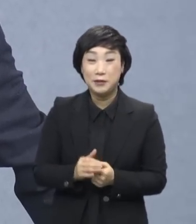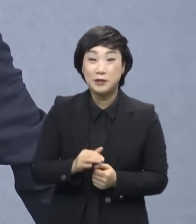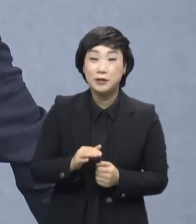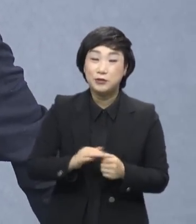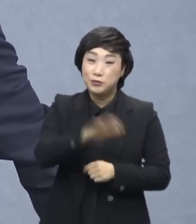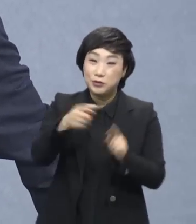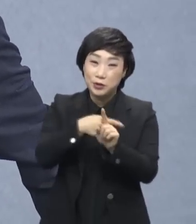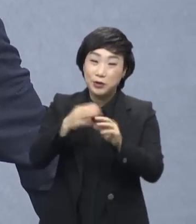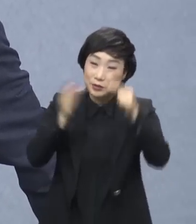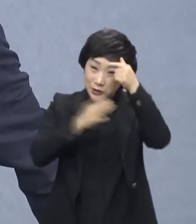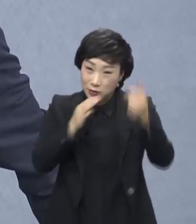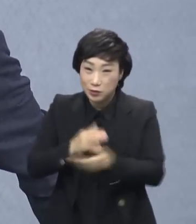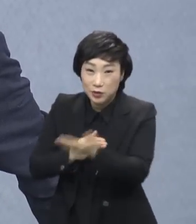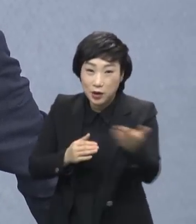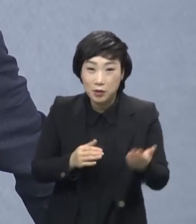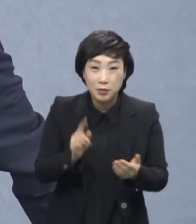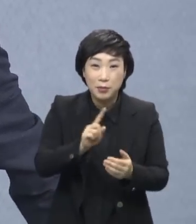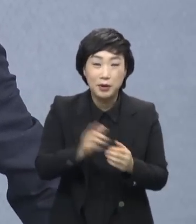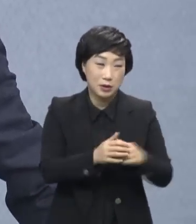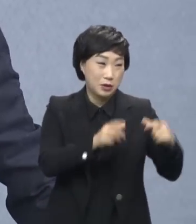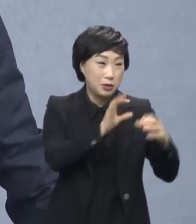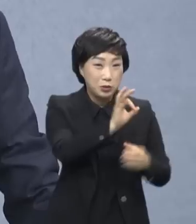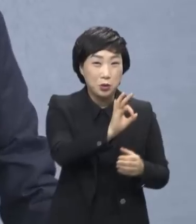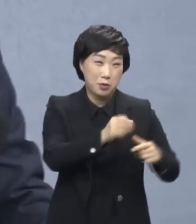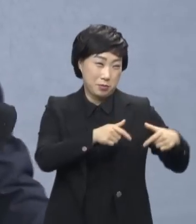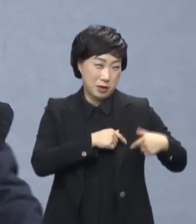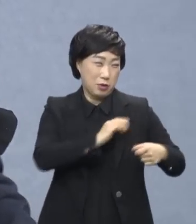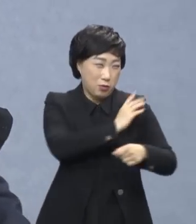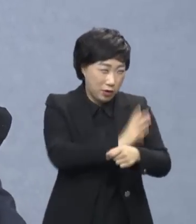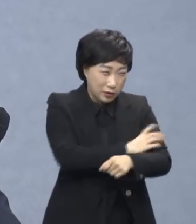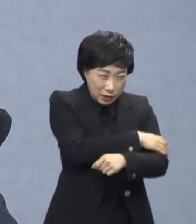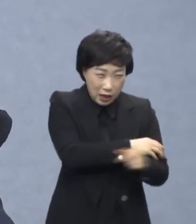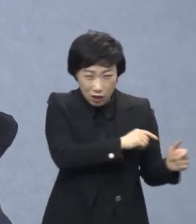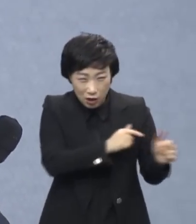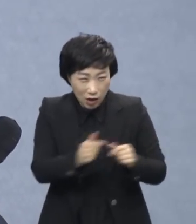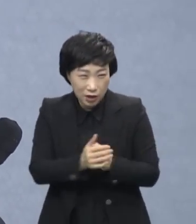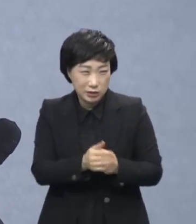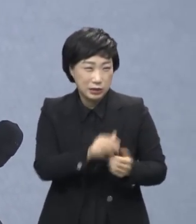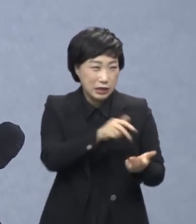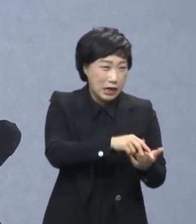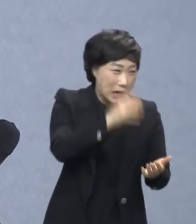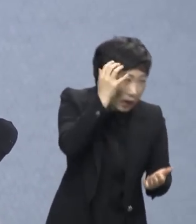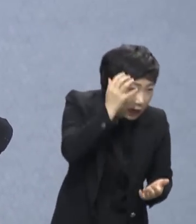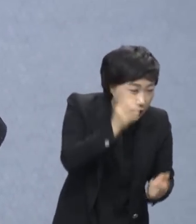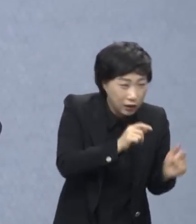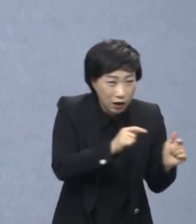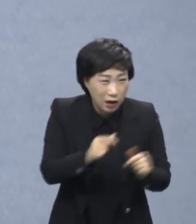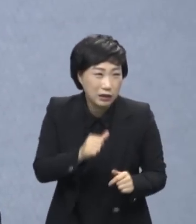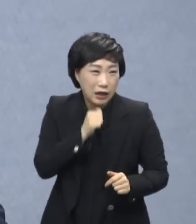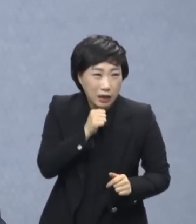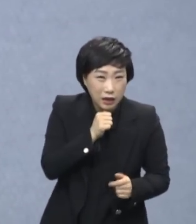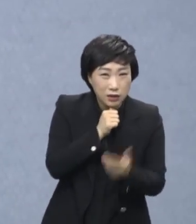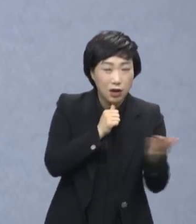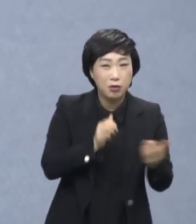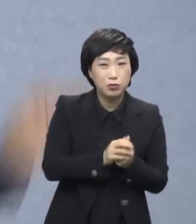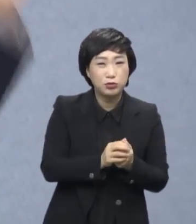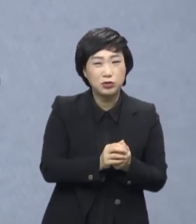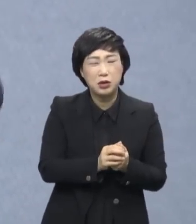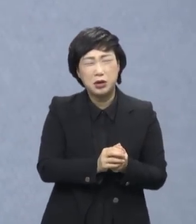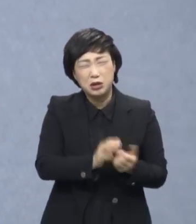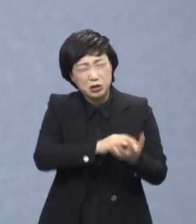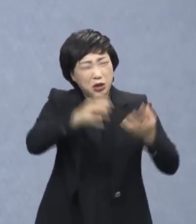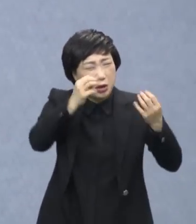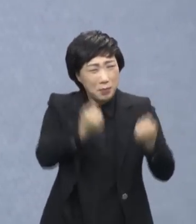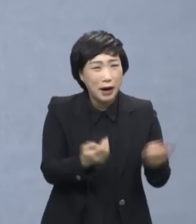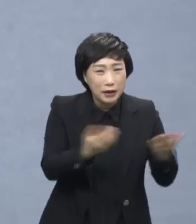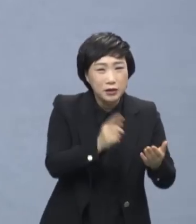성도들은 세상의 돈, 명예, 권세, 세상의 입장, 난처, 가난, 숨은 어떤